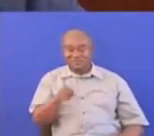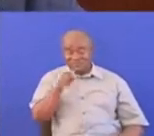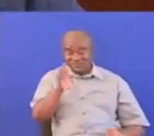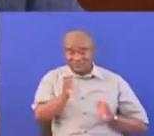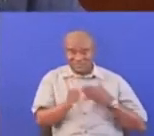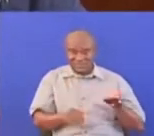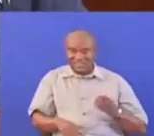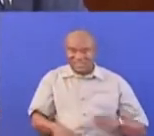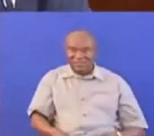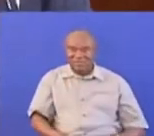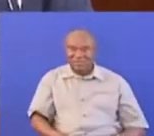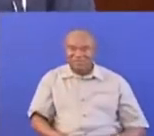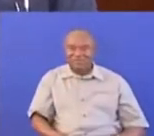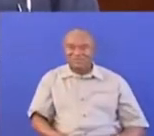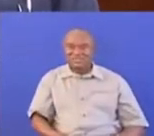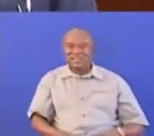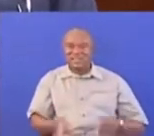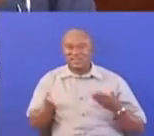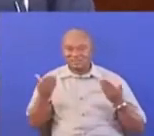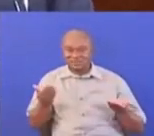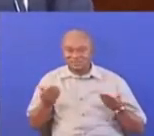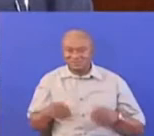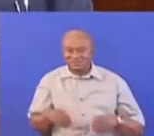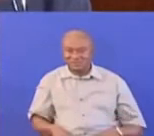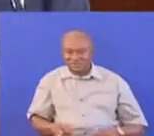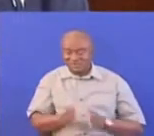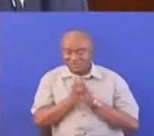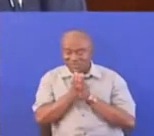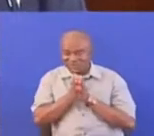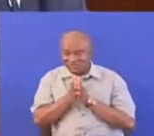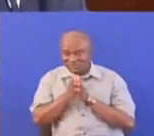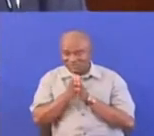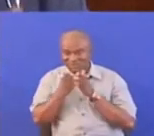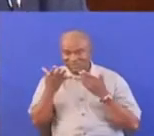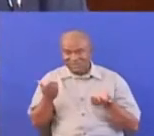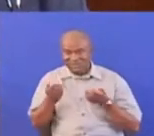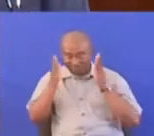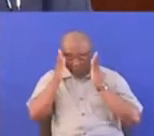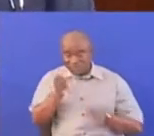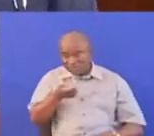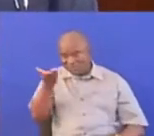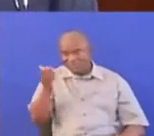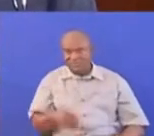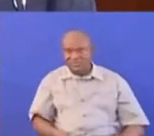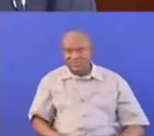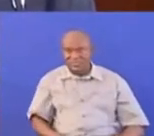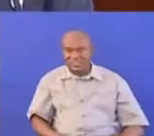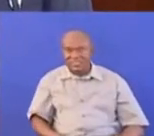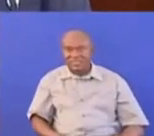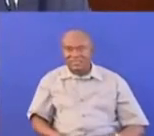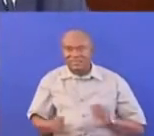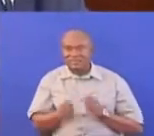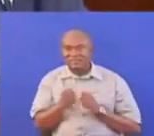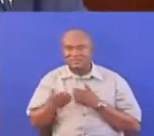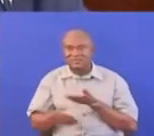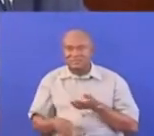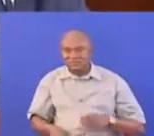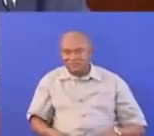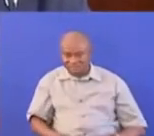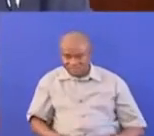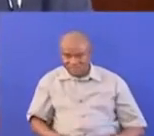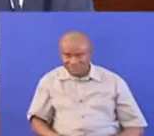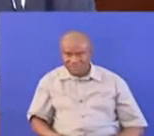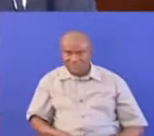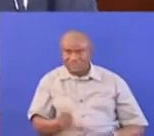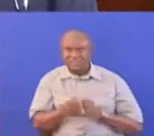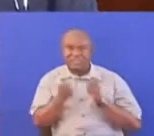hiyo, lakini pia na hifadhi iweze kuendelea. Nataka kushauri nini hapa Mheshimiwa Spika? Jambo la kwanza ni elimu. Tuna changamoto kubwa